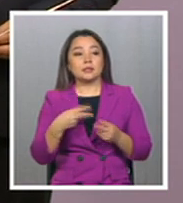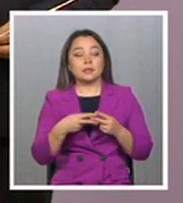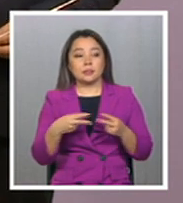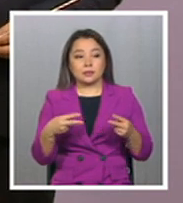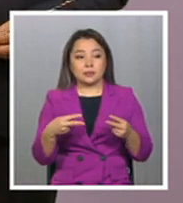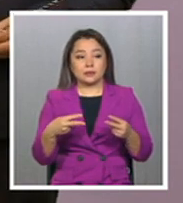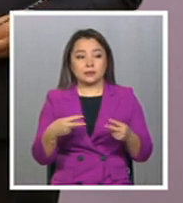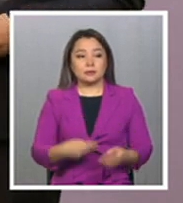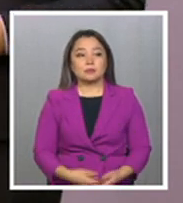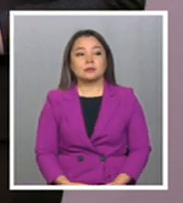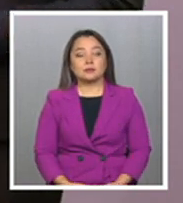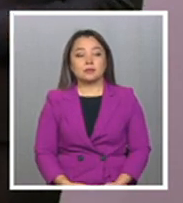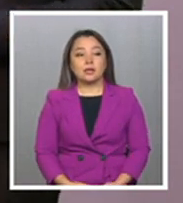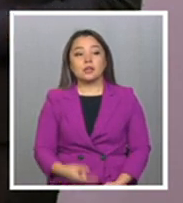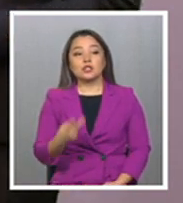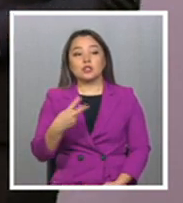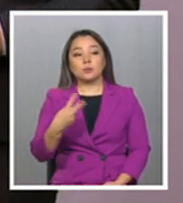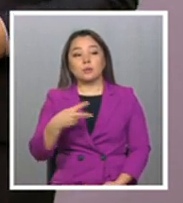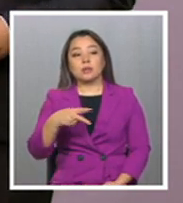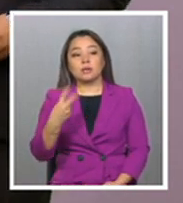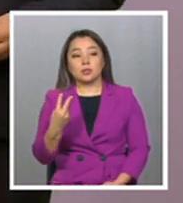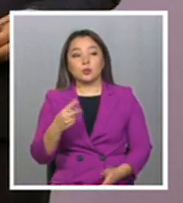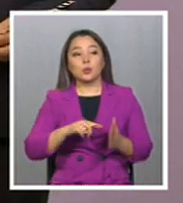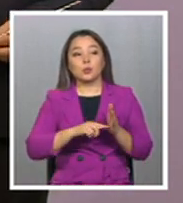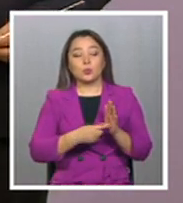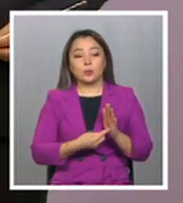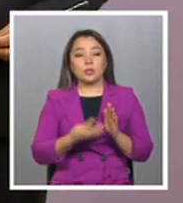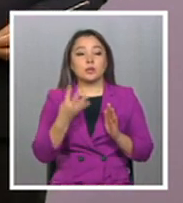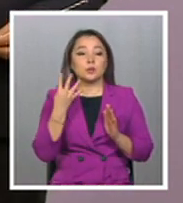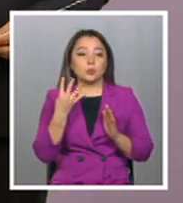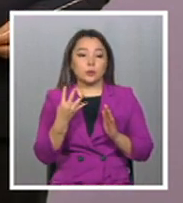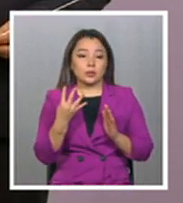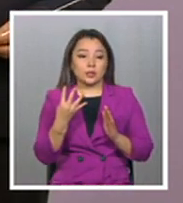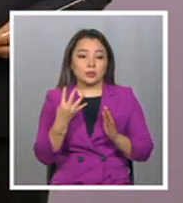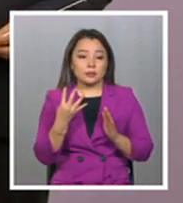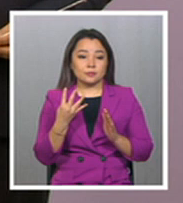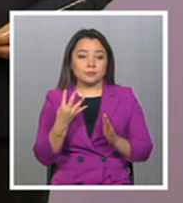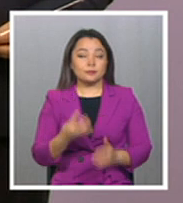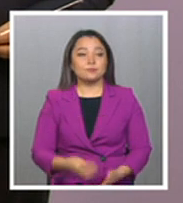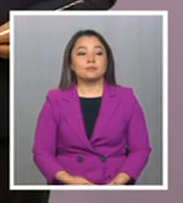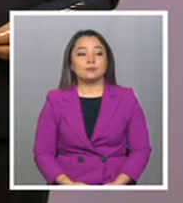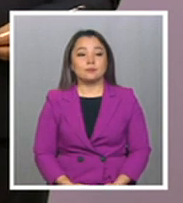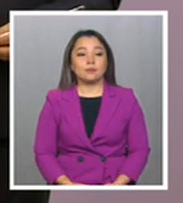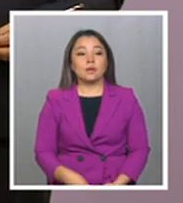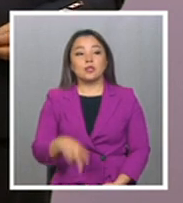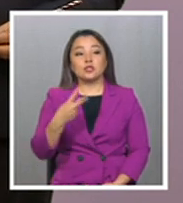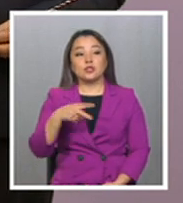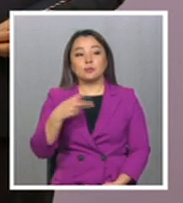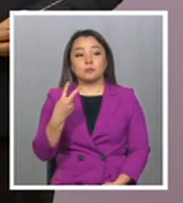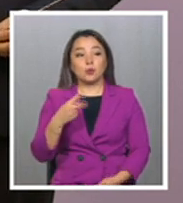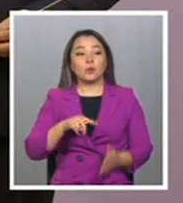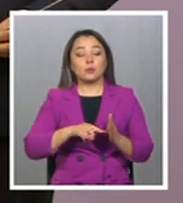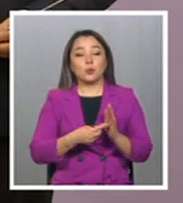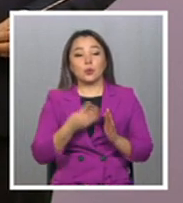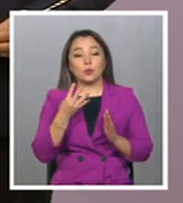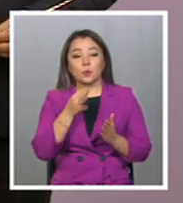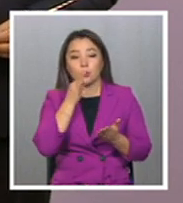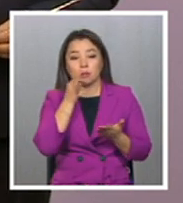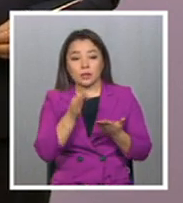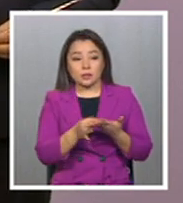тең. Енді 22-ні 4-ке көбейтеміз. 22 мен 4-тің